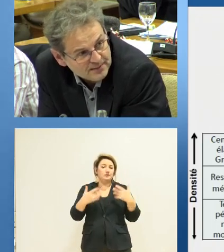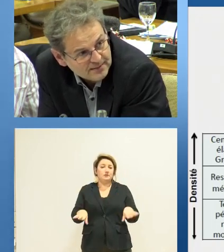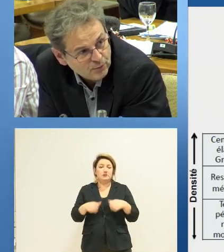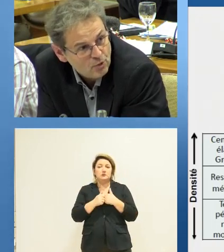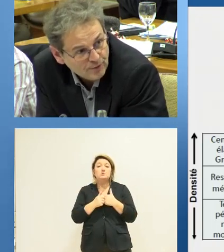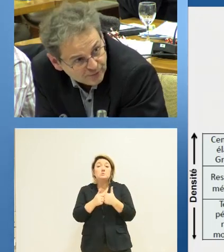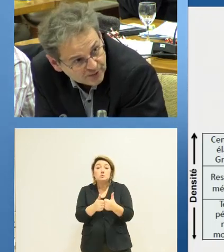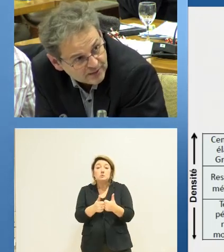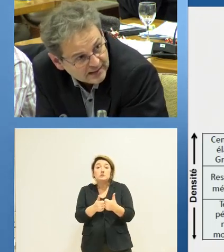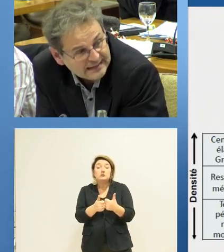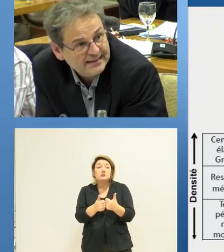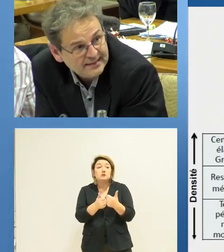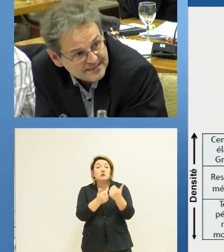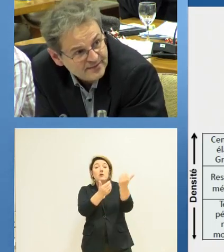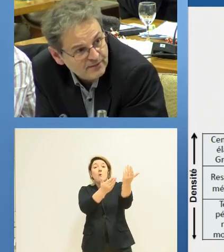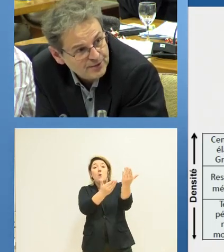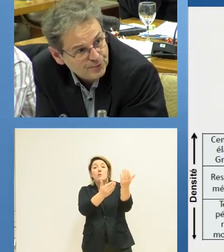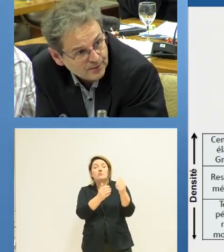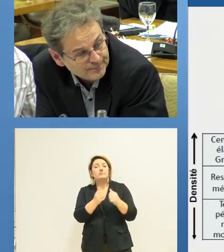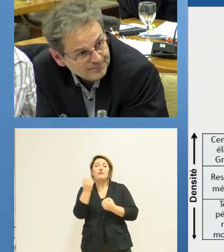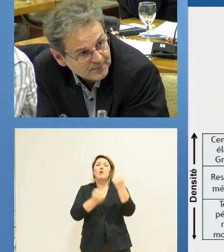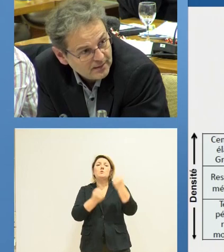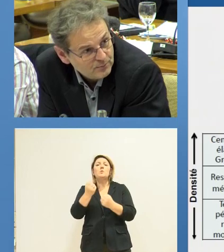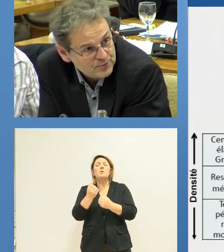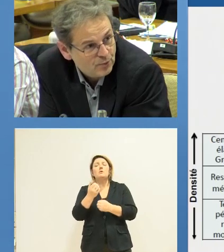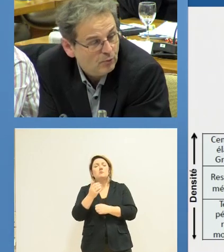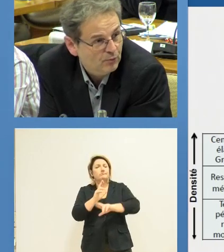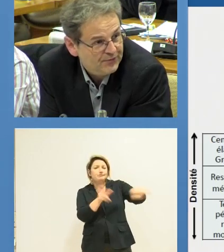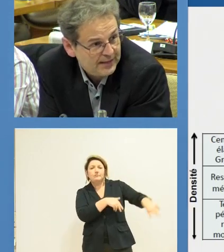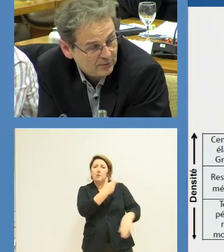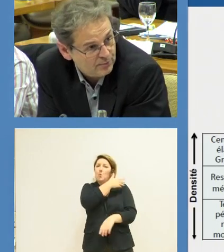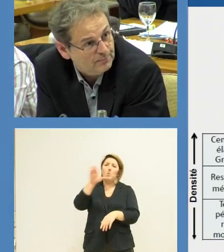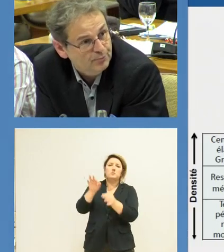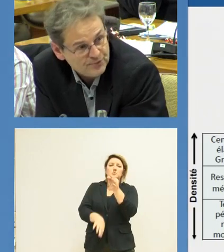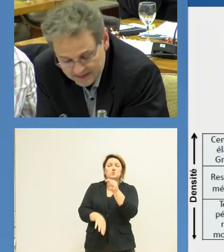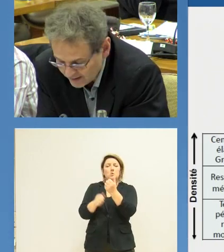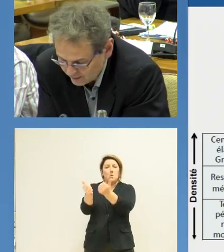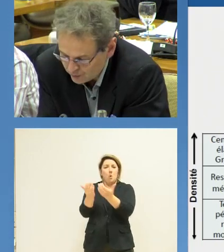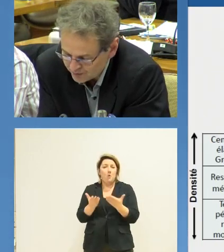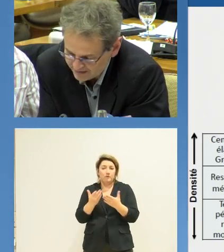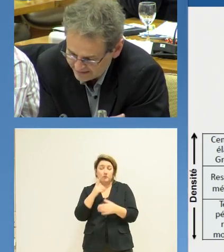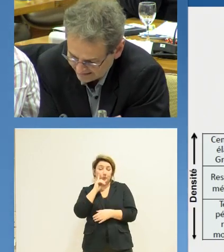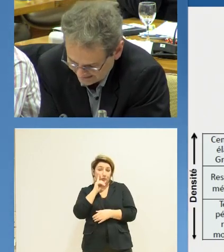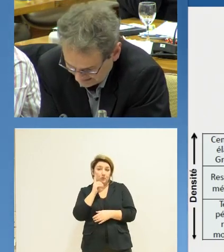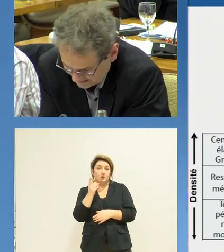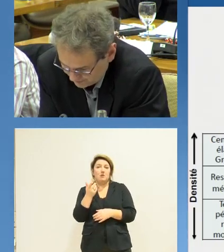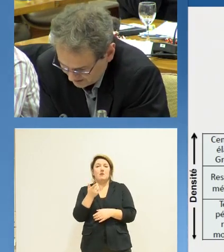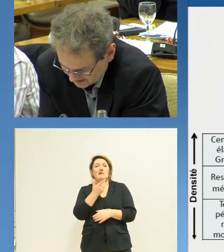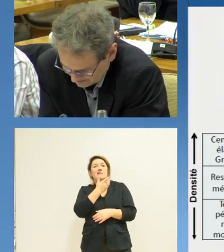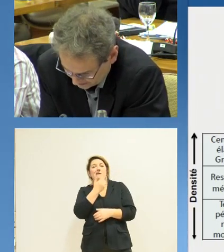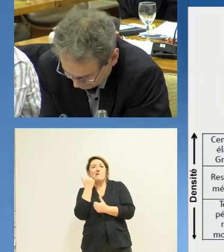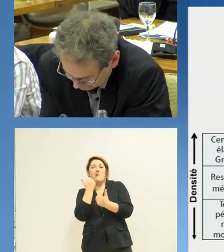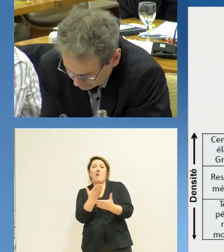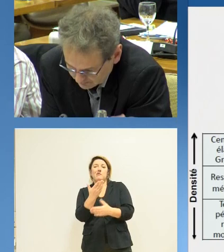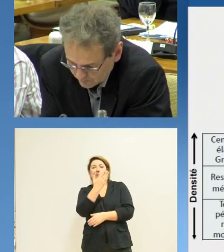possibilité de l'offre alternative à la voiture puisque on considère que plus il ya de possibilités alternatives de